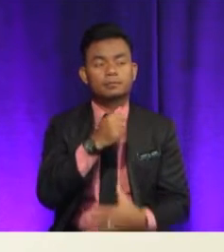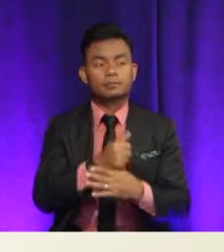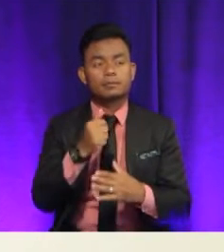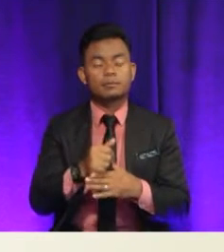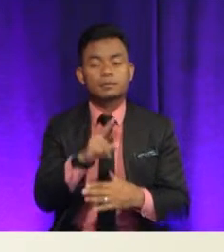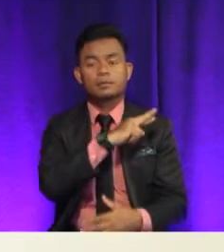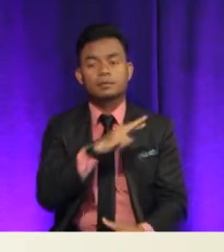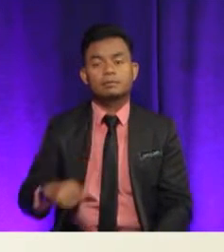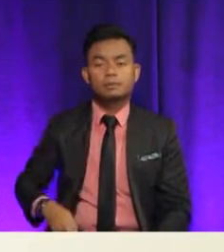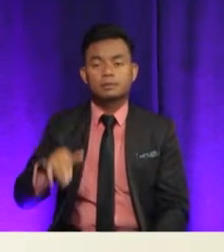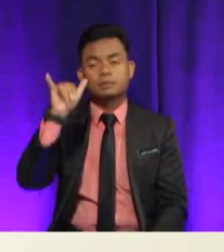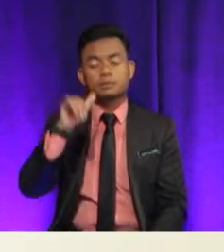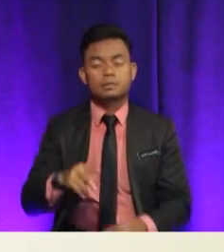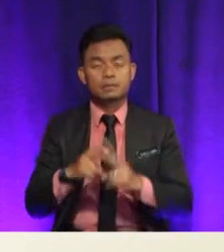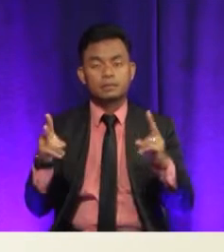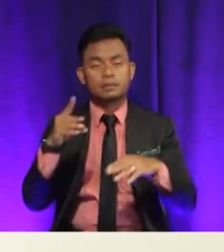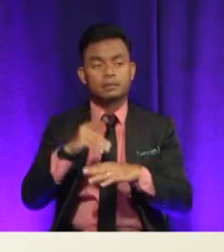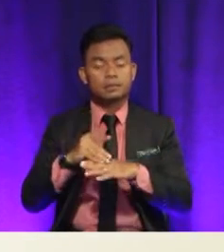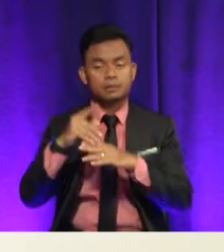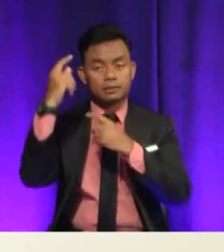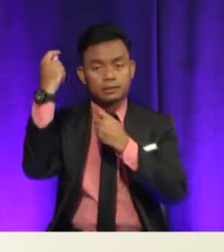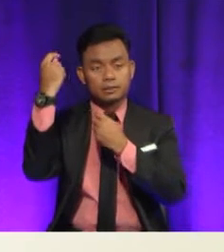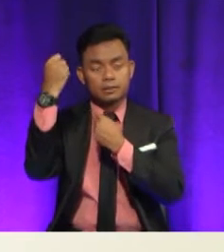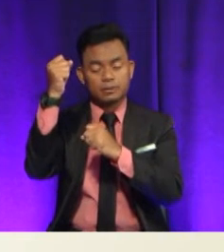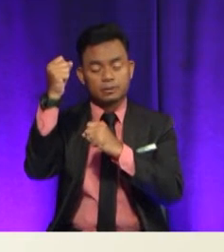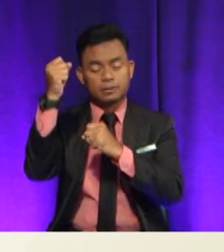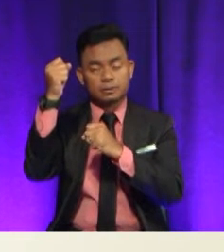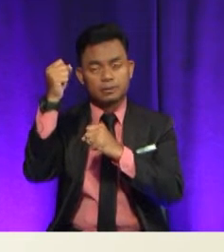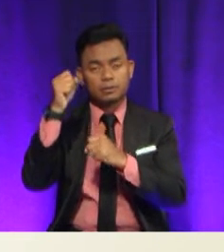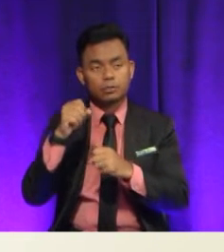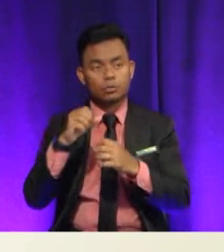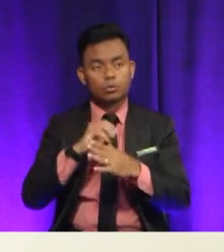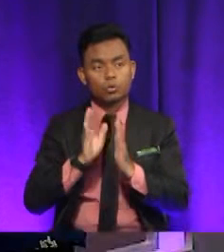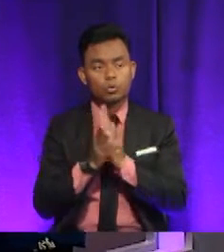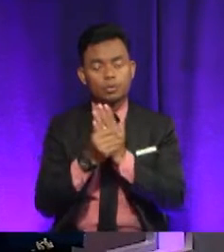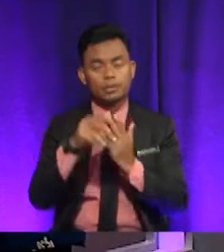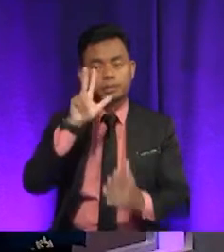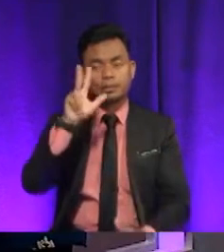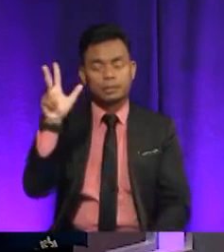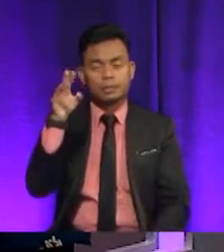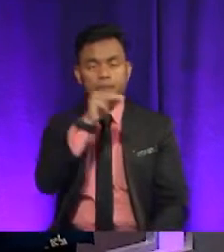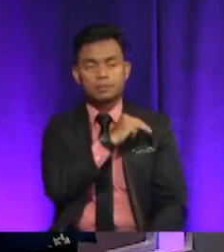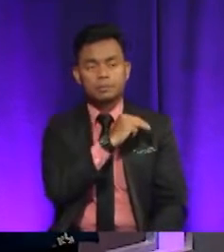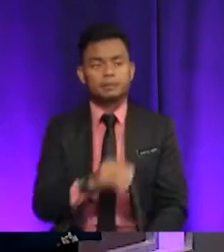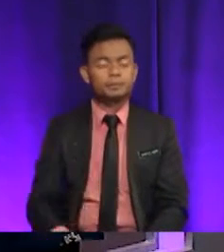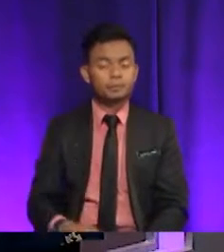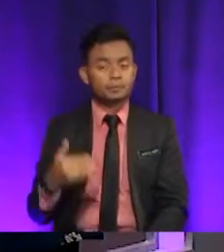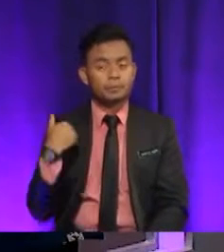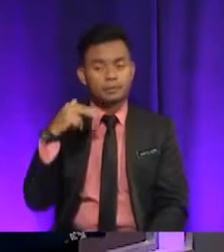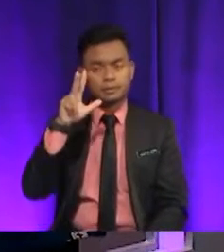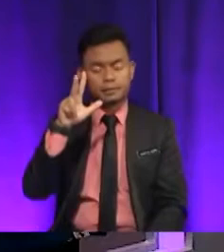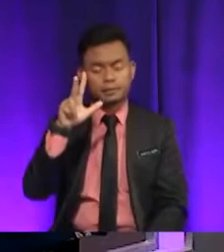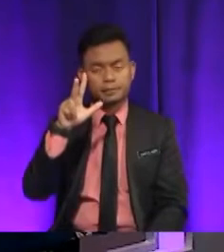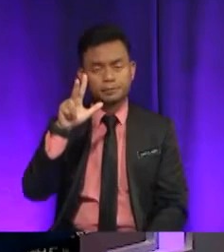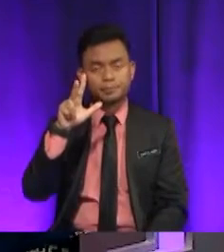sangat ditaati oleh ketiga ketiga menterinya itu tentang tiga kepribadian unggul